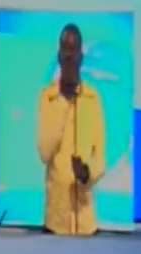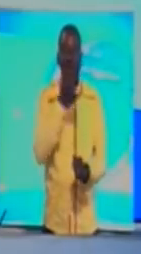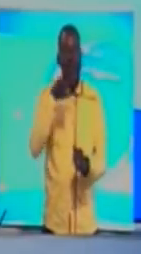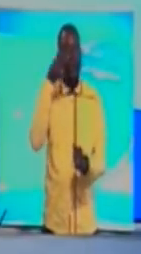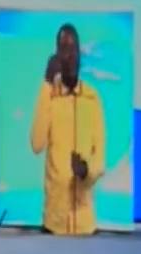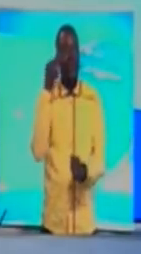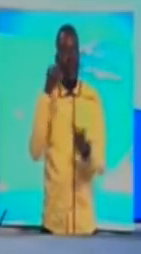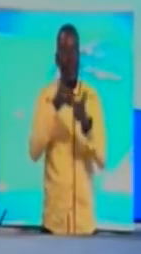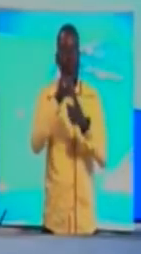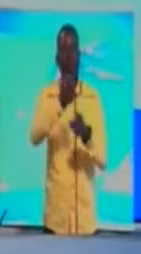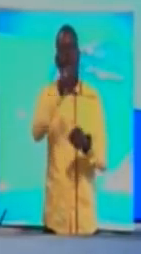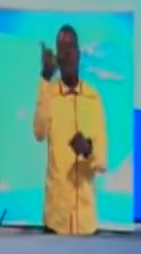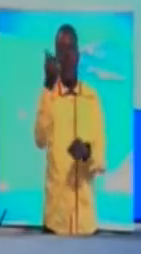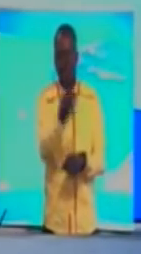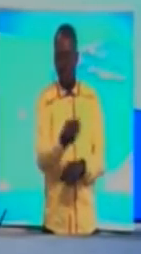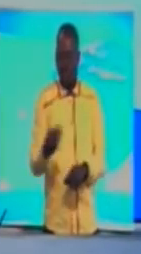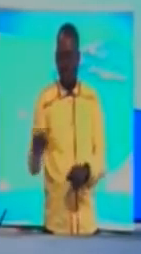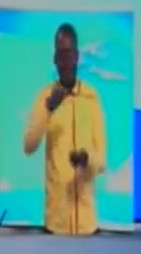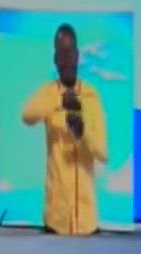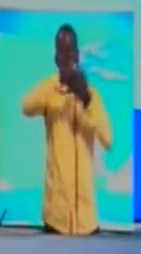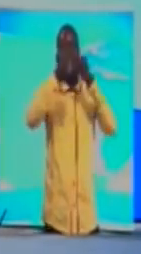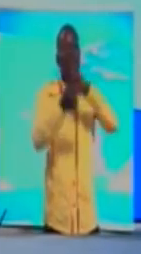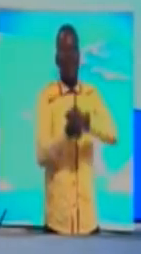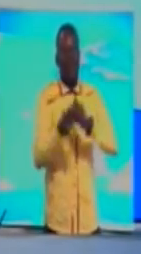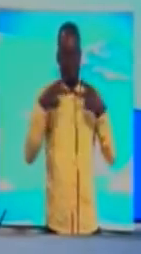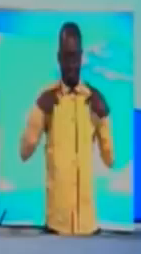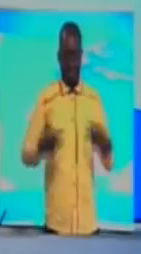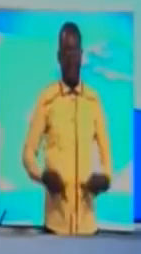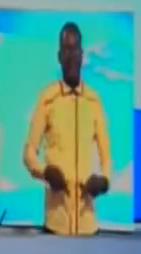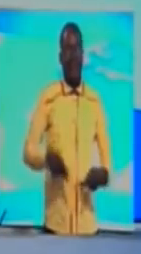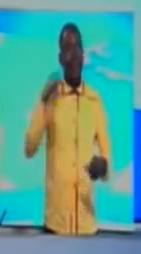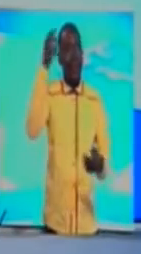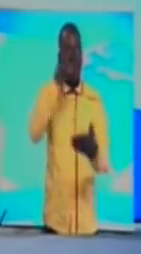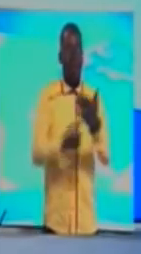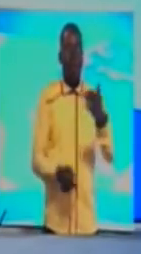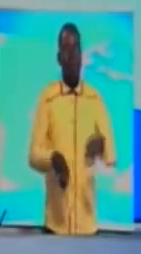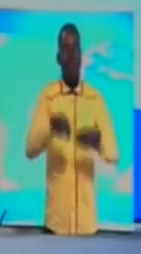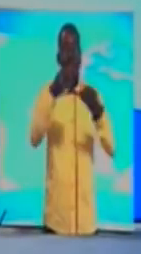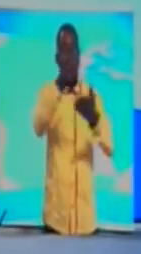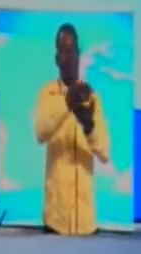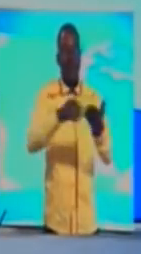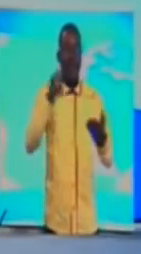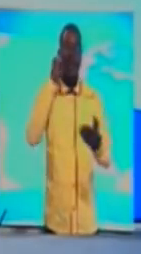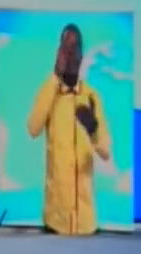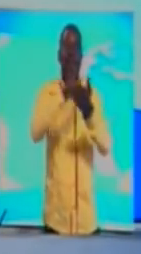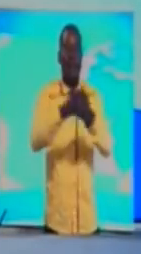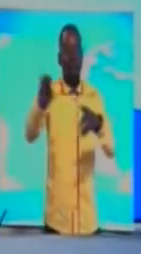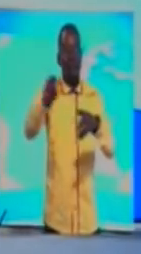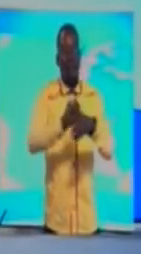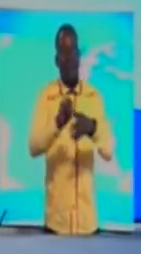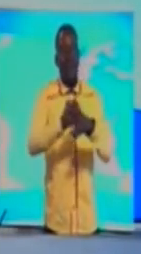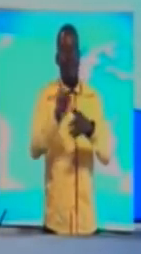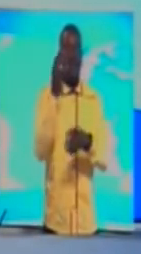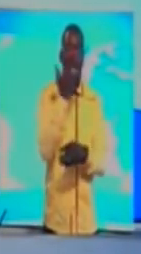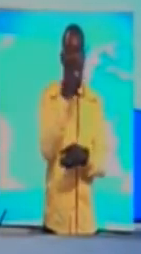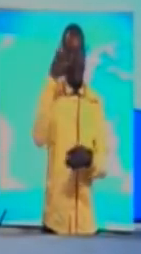ongles et même des accessoires pour transformer la forme physique. Voici ce à quoi s'adonnent certaines femmes pour soigner leur apparence et